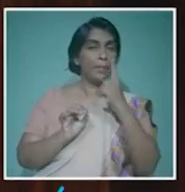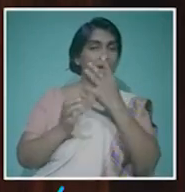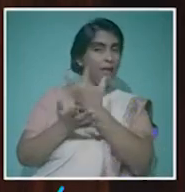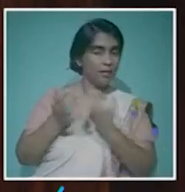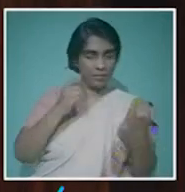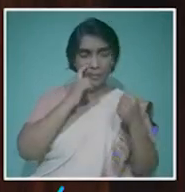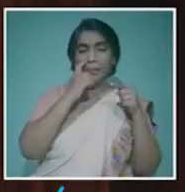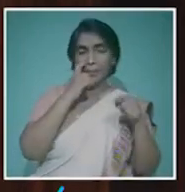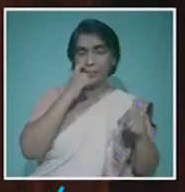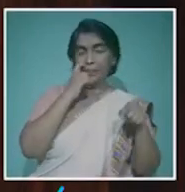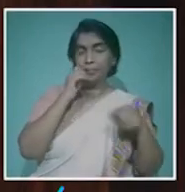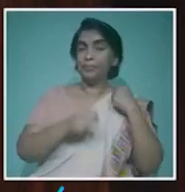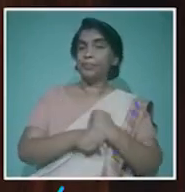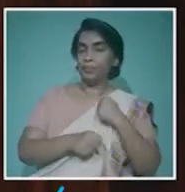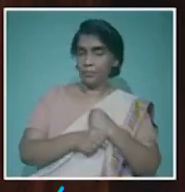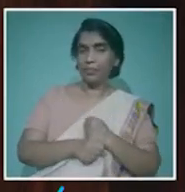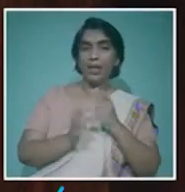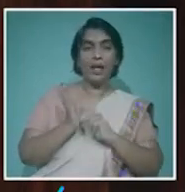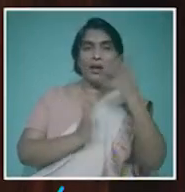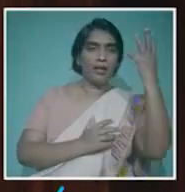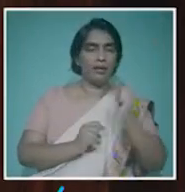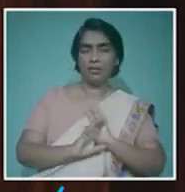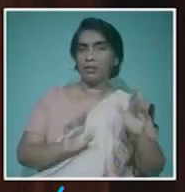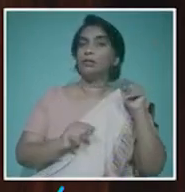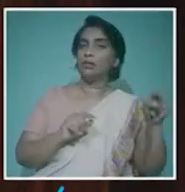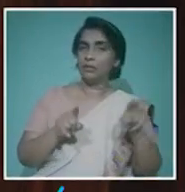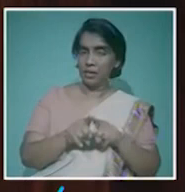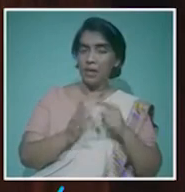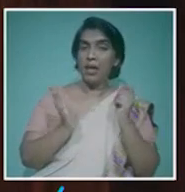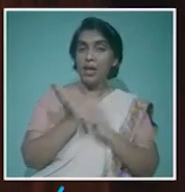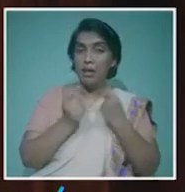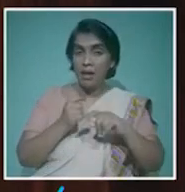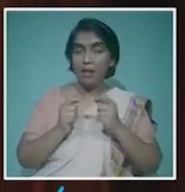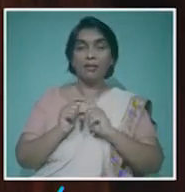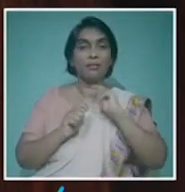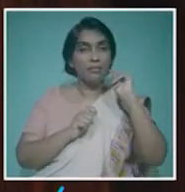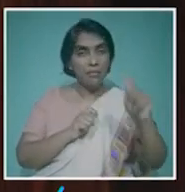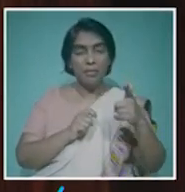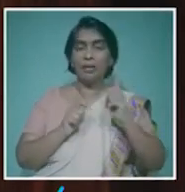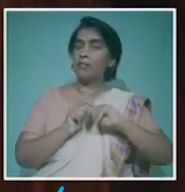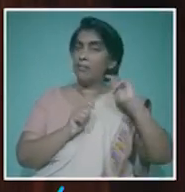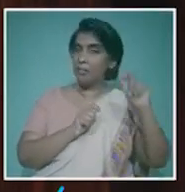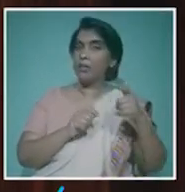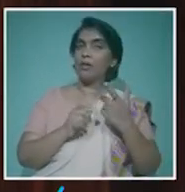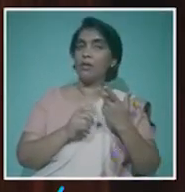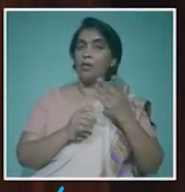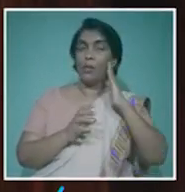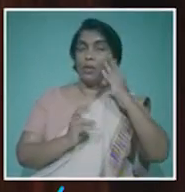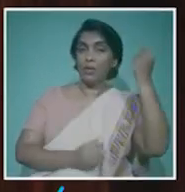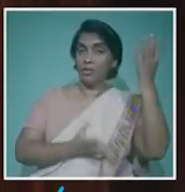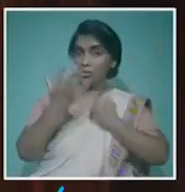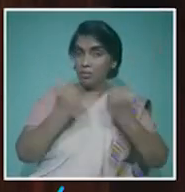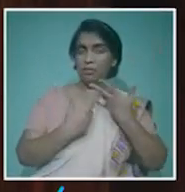අරගත්තා. නමුත් මේ රජයේ ණය ගත්තේ නැහැ. ඒ වගේම තමයි ණය ගෙවන ගමන් ණය ගත්තේ නැත්නම් ලැබුණ විදේශ